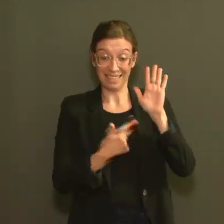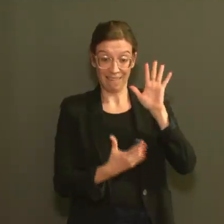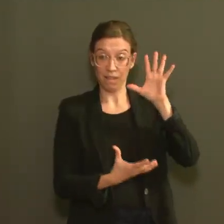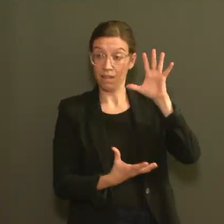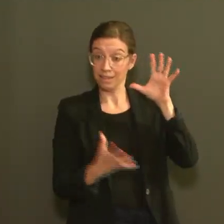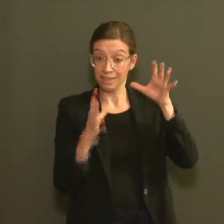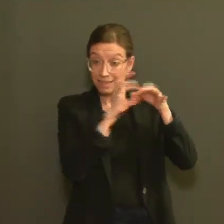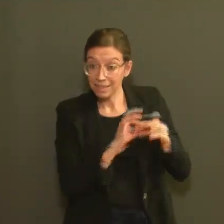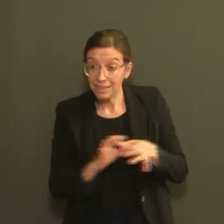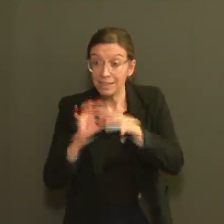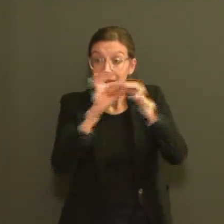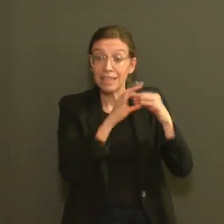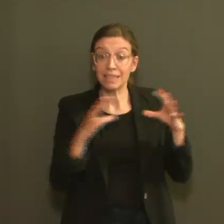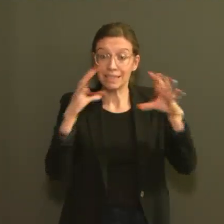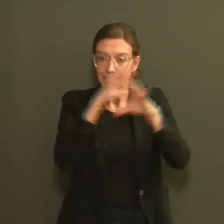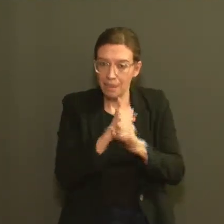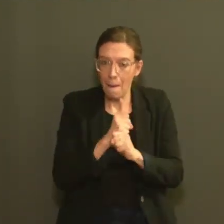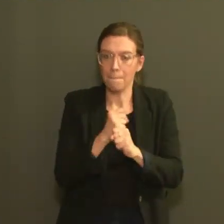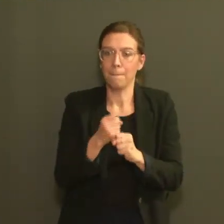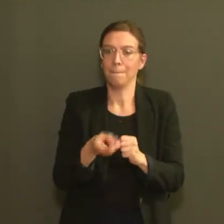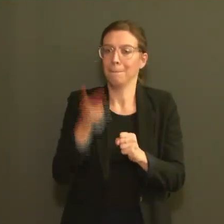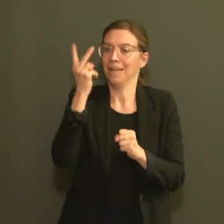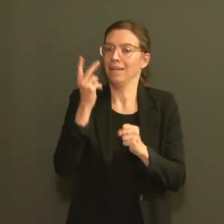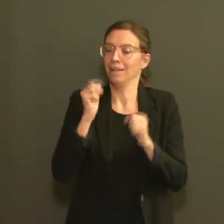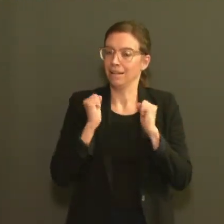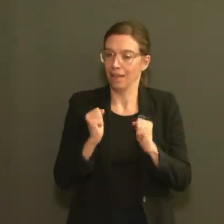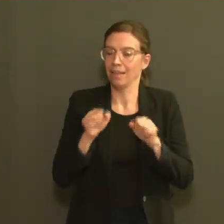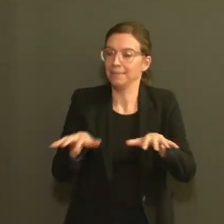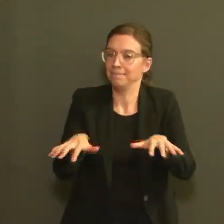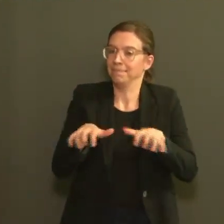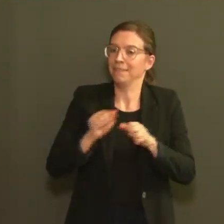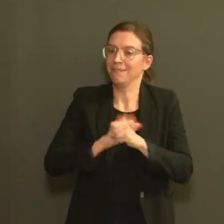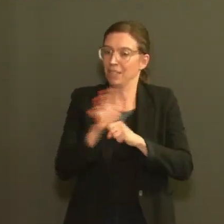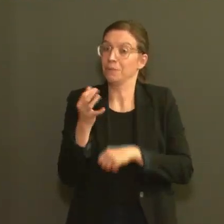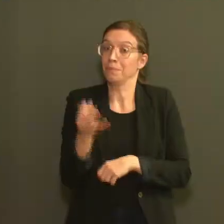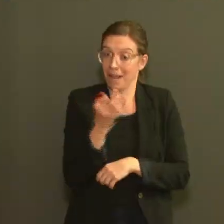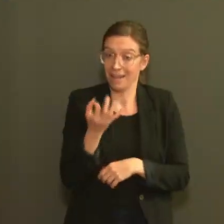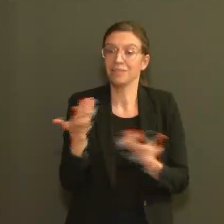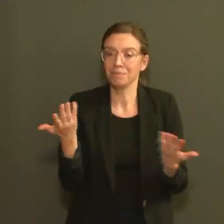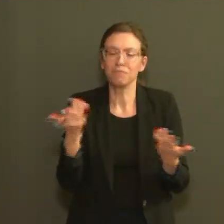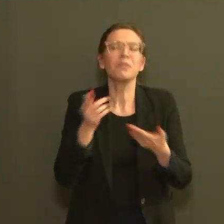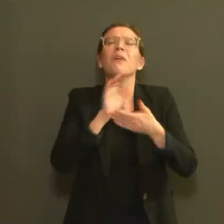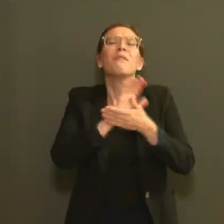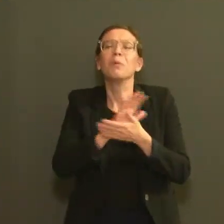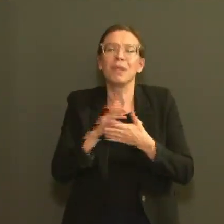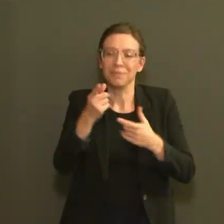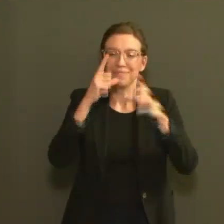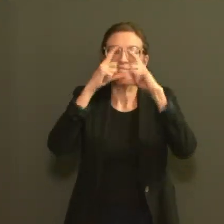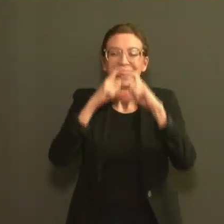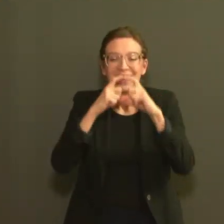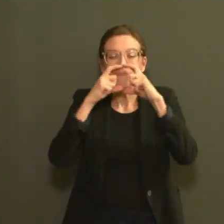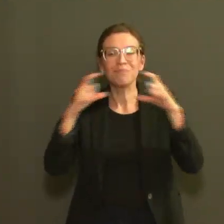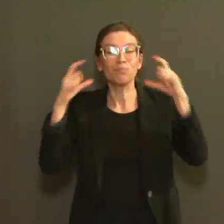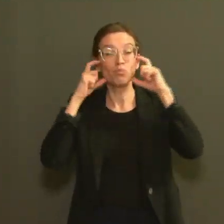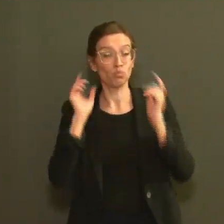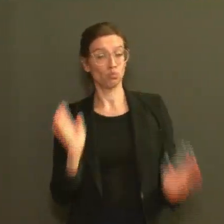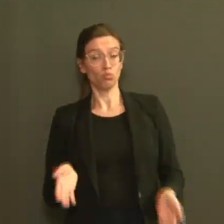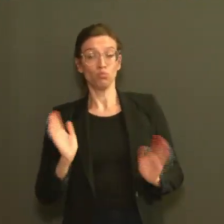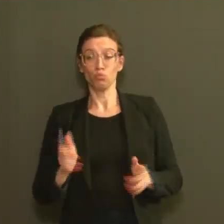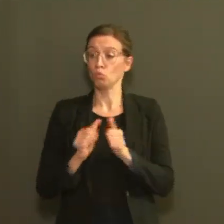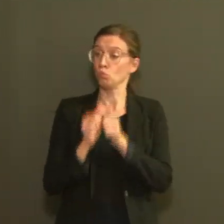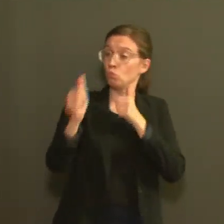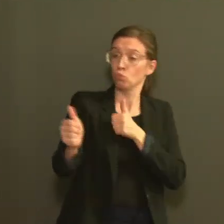bijvoorbeeld dat je een masker draagt, wil dus niet zeggen dat je geen afstand moet houden. Door de maatregelen complementair toe te passen, zullen we in